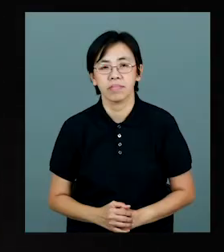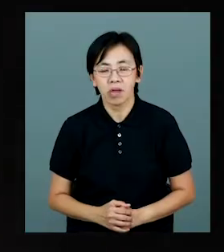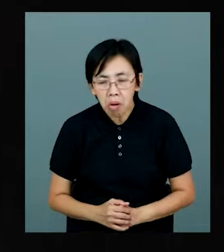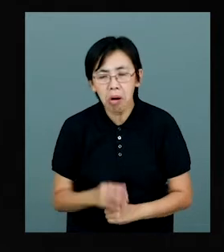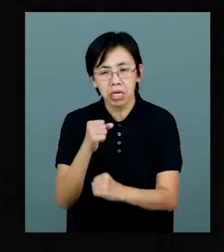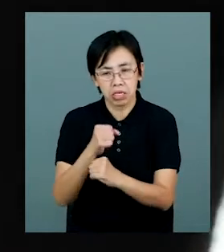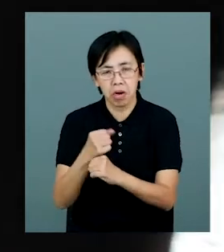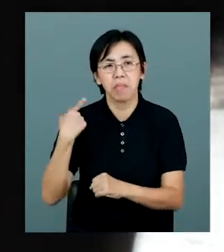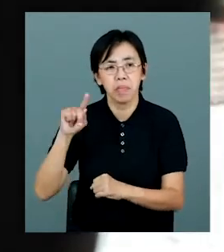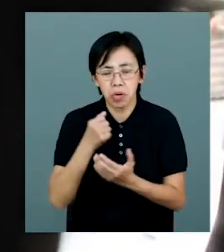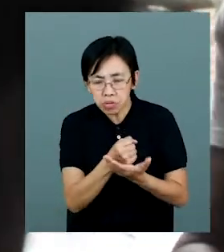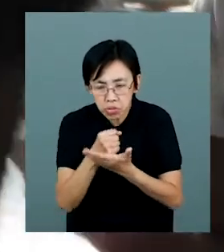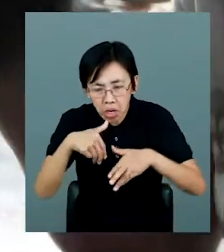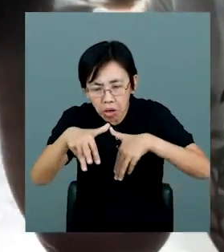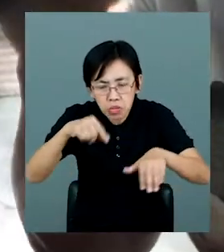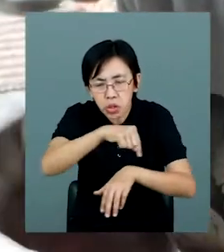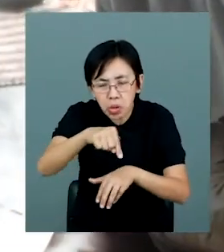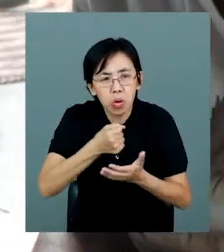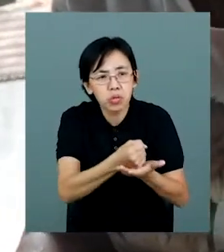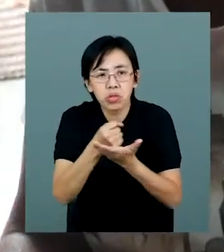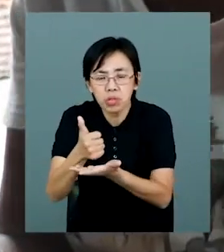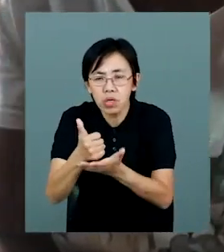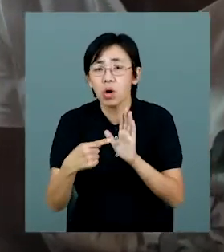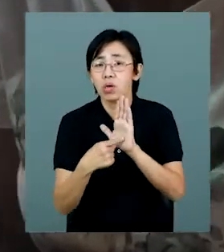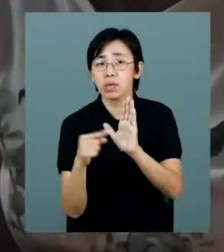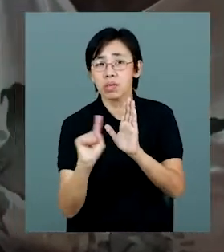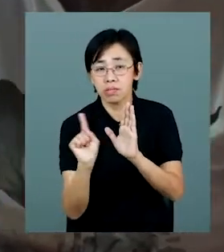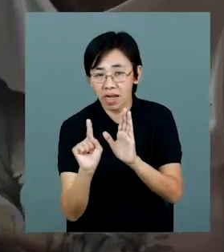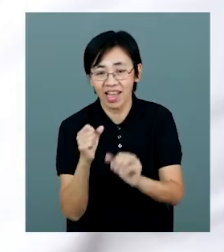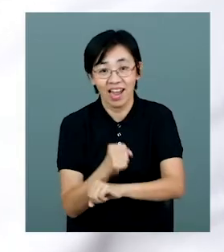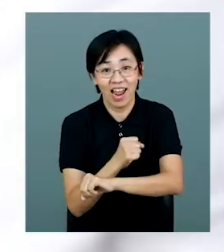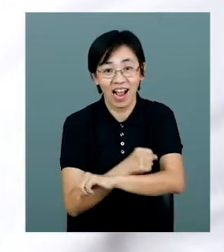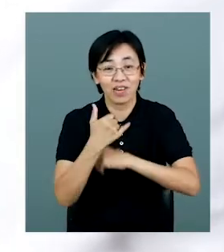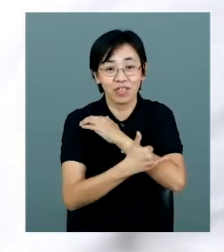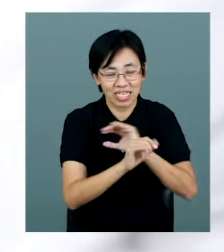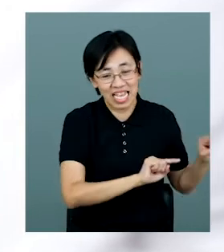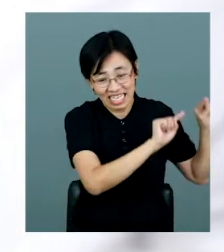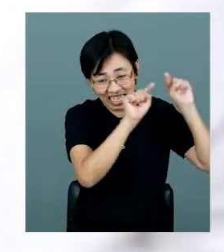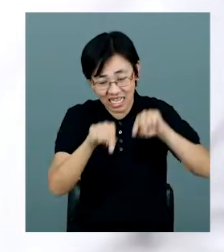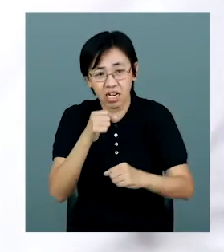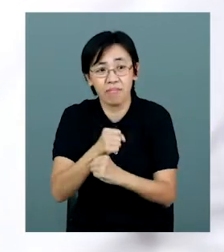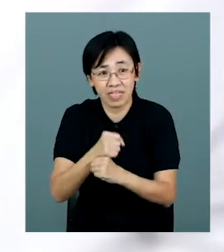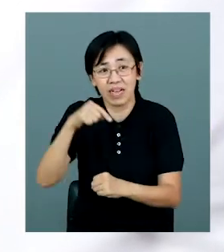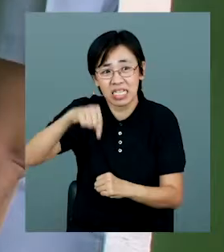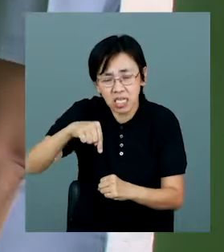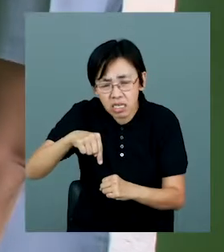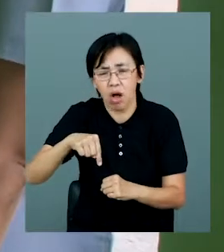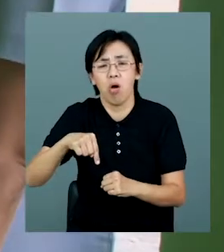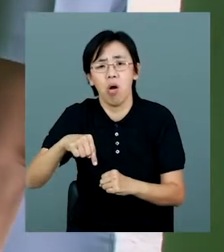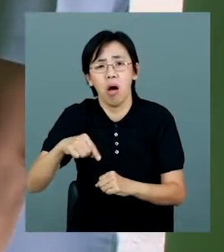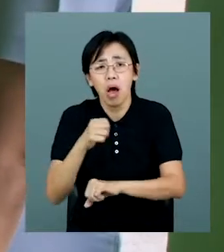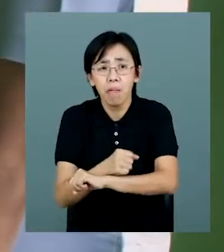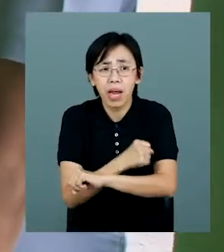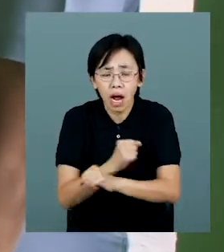สิ่งที่เขาทำมีประโยชน์คือช่วยคนได้มากคือมันแสดงให้เราเห็นว่าแรงงานข้ามชาตินะคะเขา